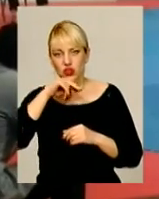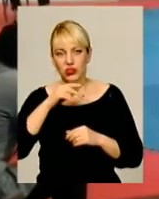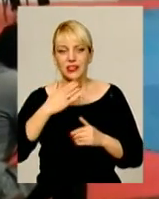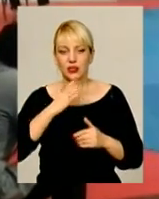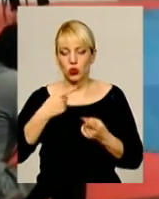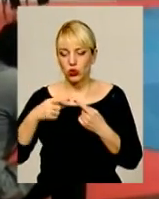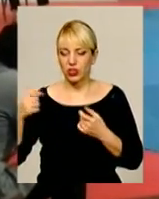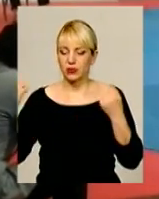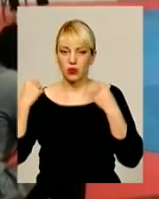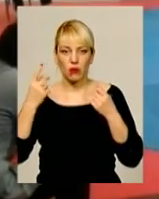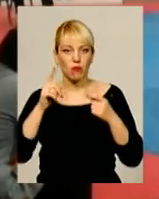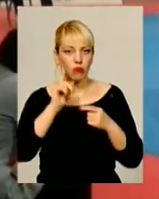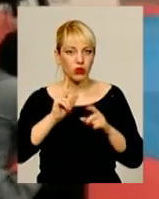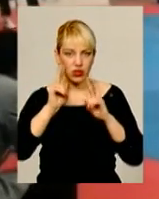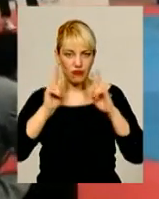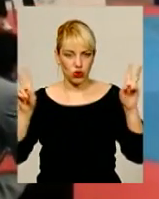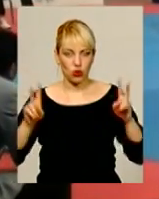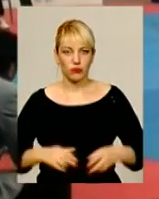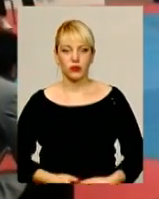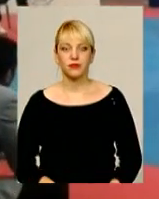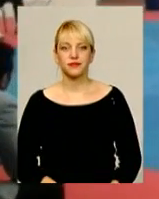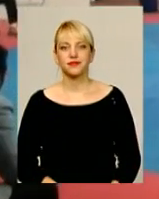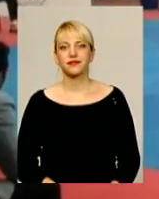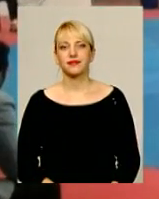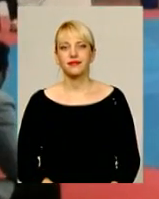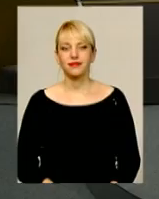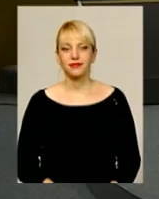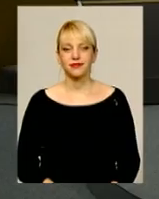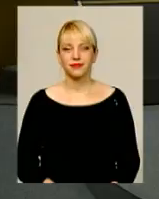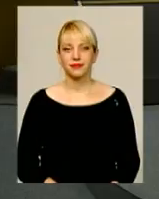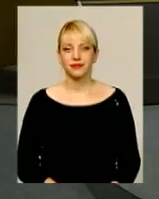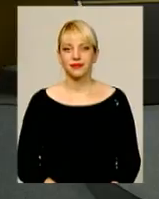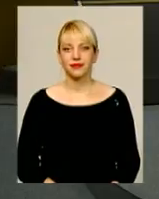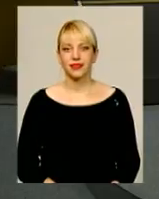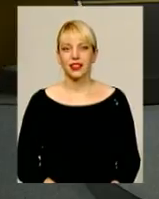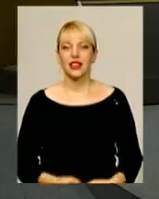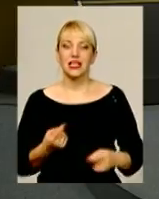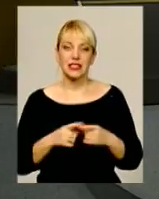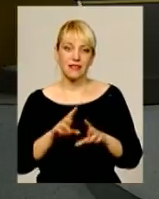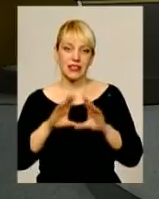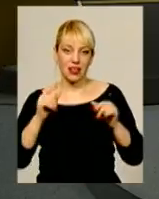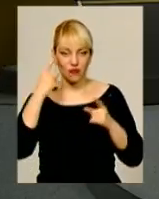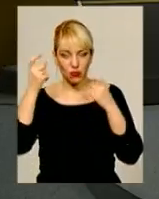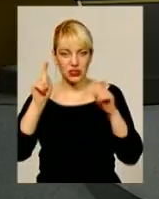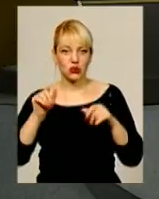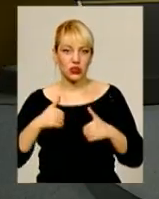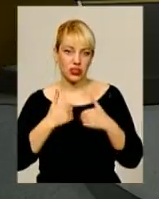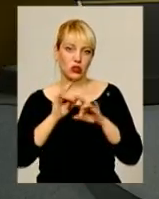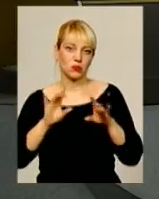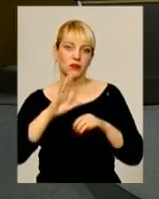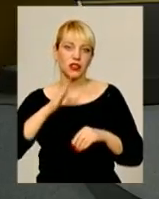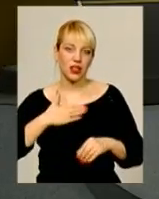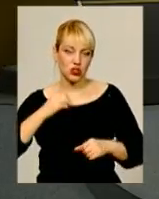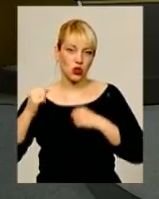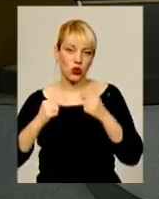невідомо. Ярослава Анташевська, Юрій Чорний для інформаційного випуску. І наразі це все, про що хотіли розповісти мої